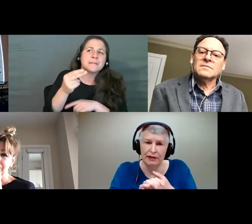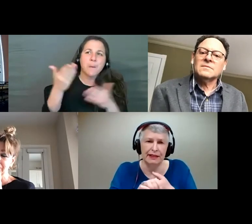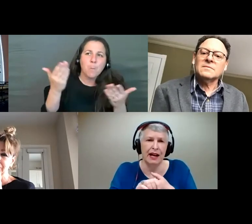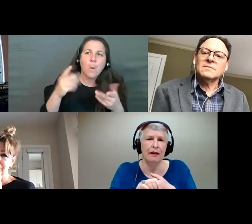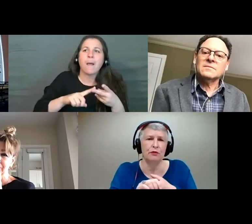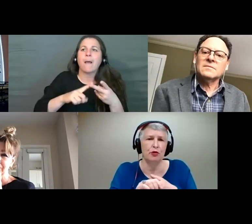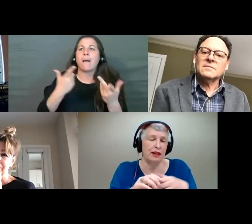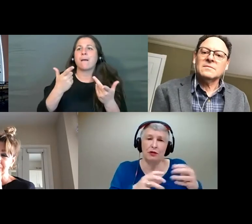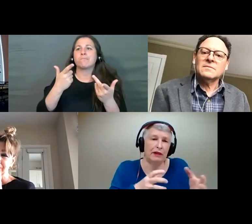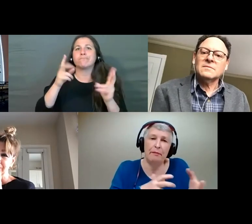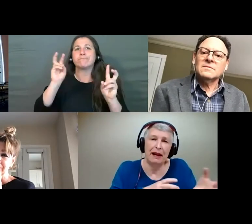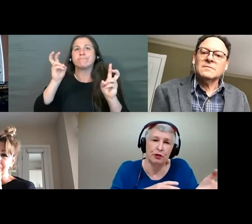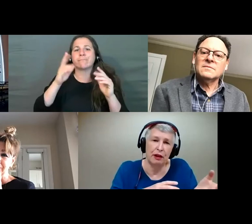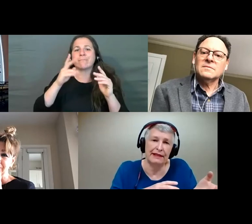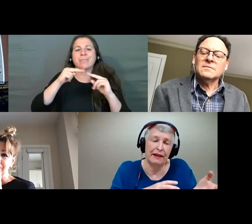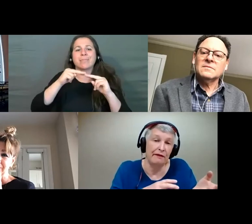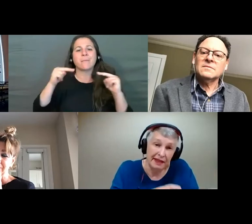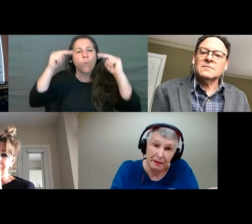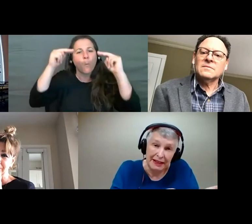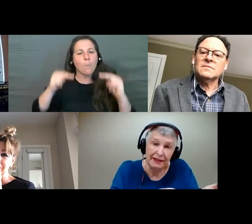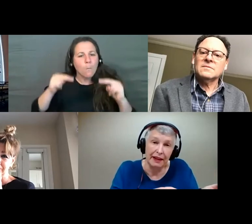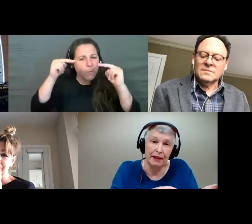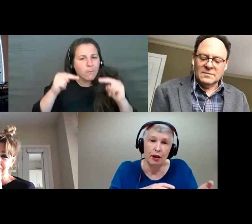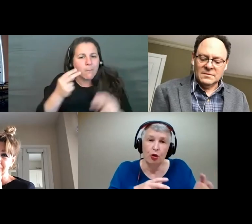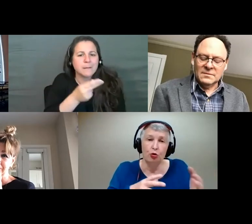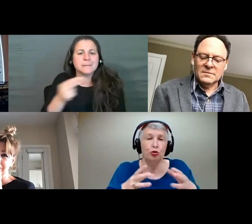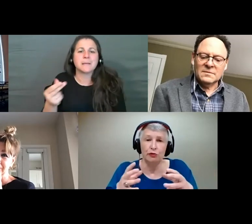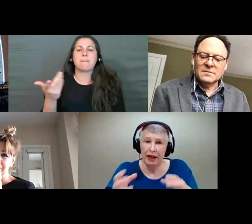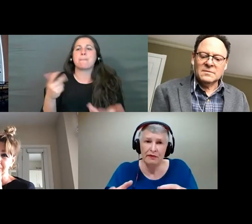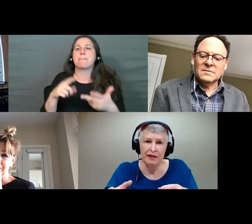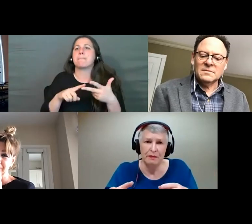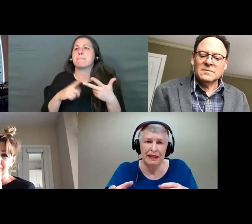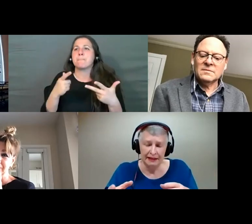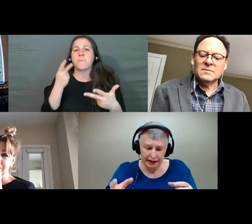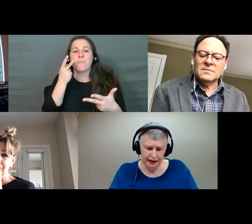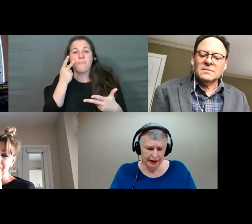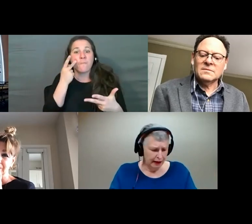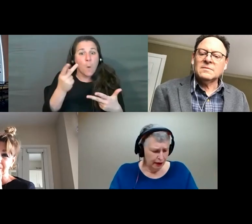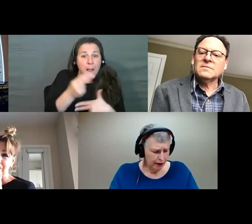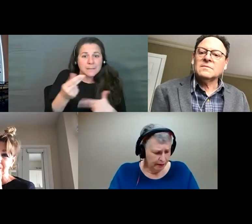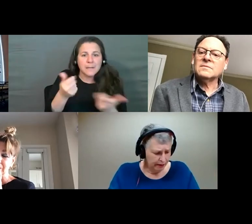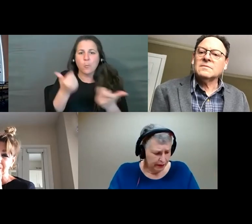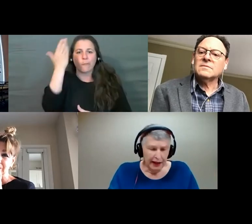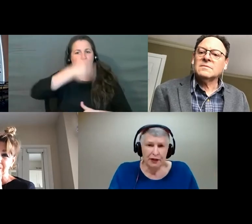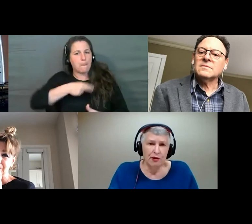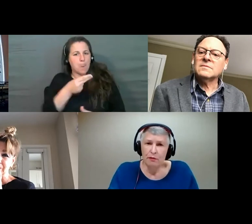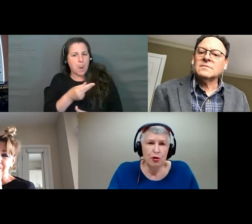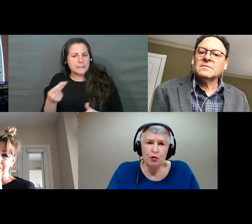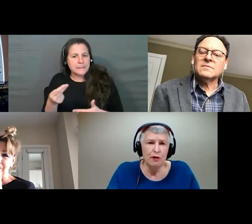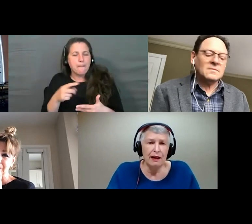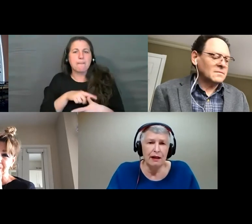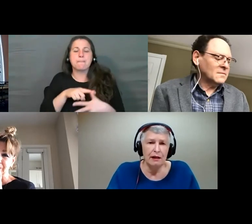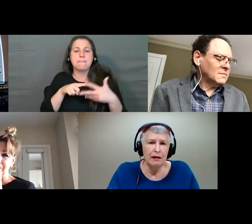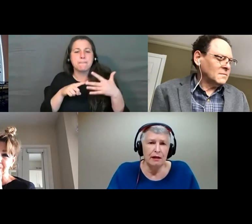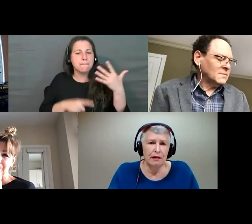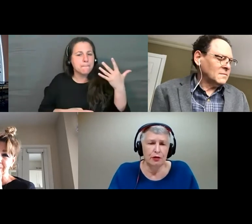du handicap, de ce qu'on appelle sa visibilité ou son invisibilité, est-ce que les